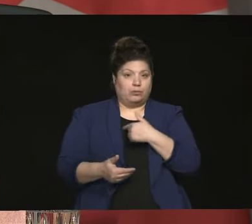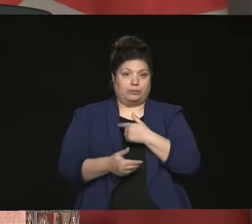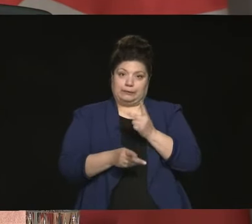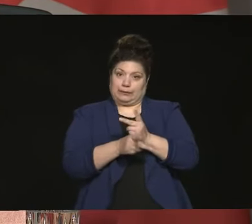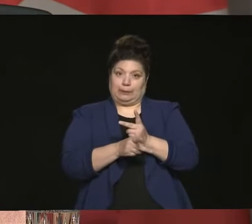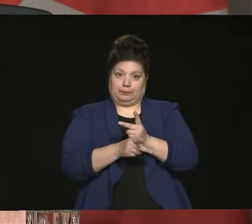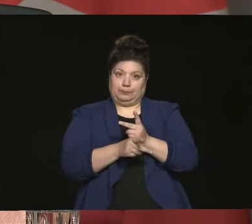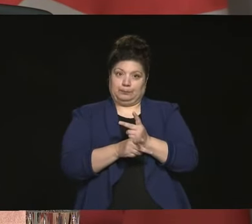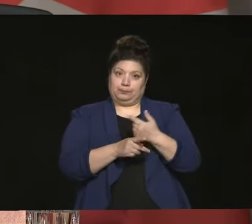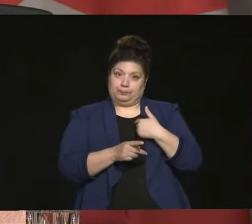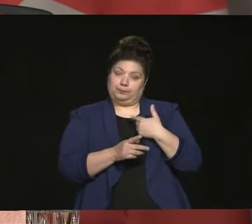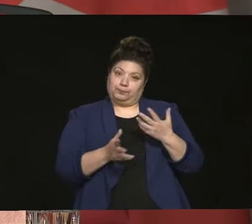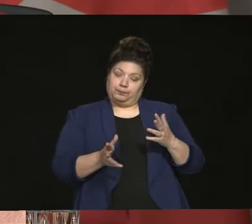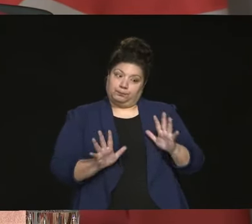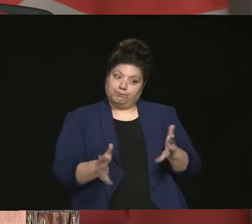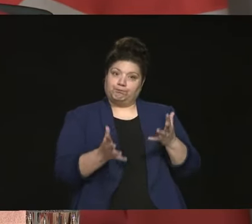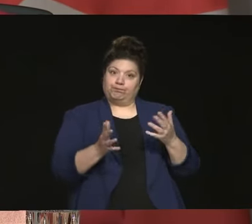that that continues to be the case.